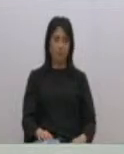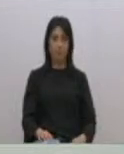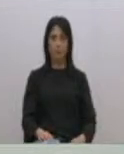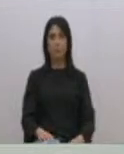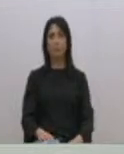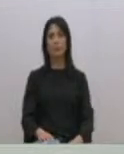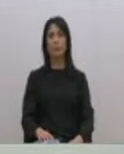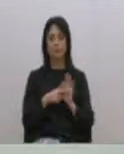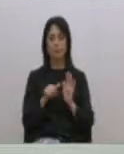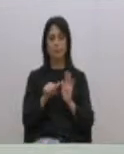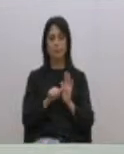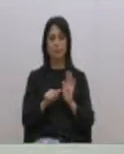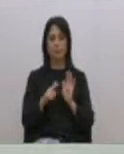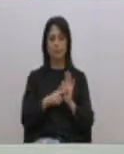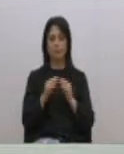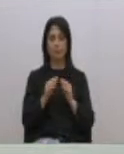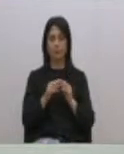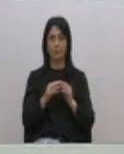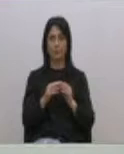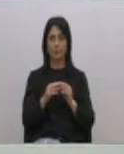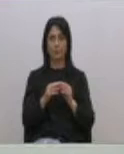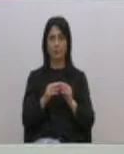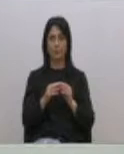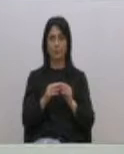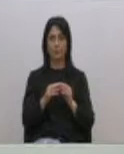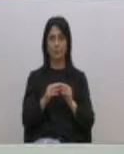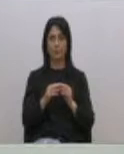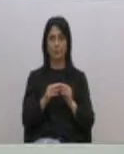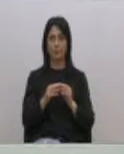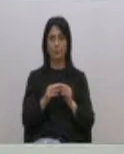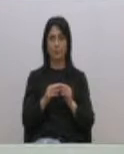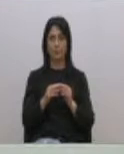Shemdegi 27 punkti mukhli.